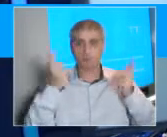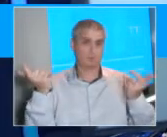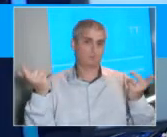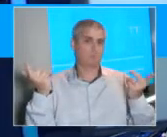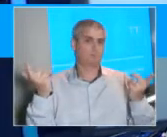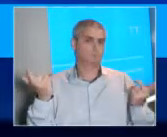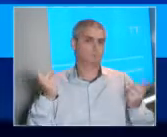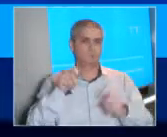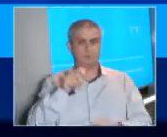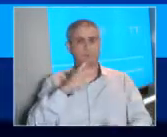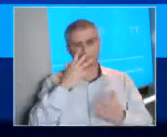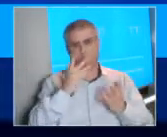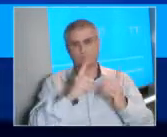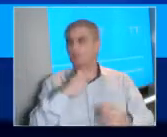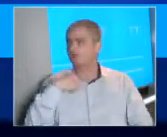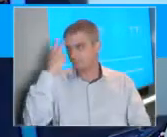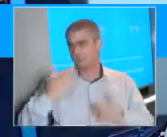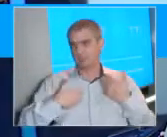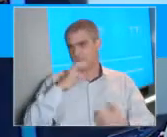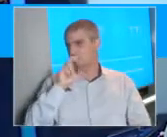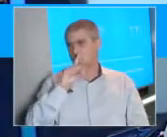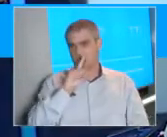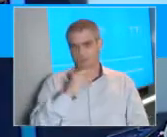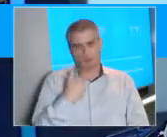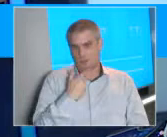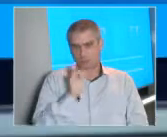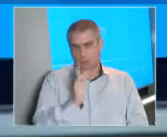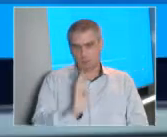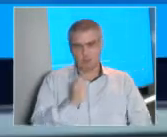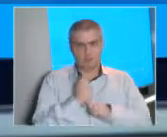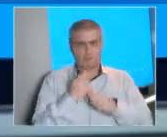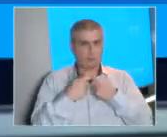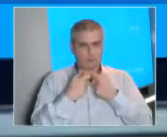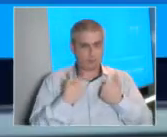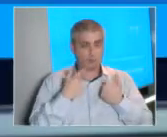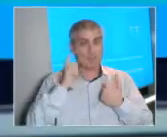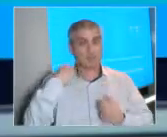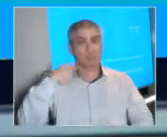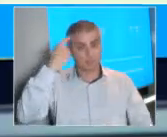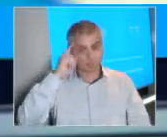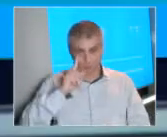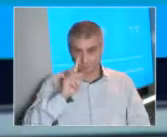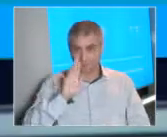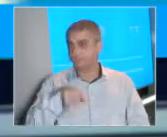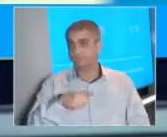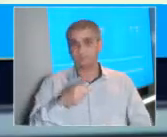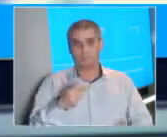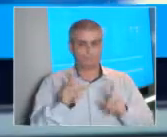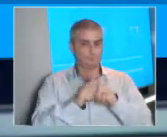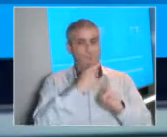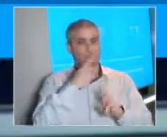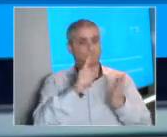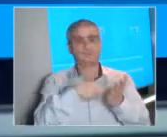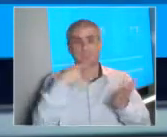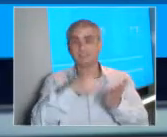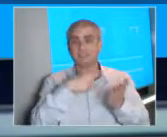חקיקות בכנסת, ובדרך. אני מבין את הכעס של עודד, אני לא נגד עבודה מאורגנת, אני רק חושב, גם שיש, כמו שאתם קוראים לו,